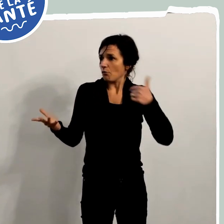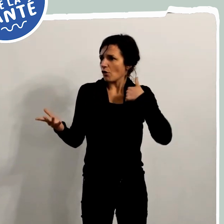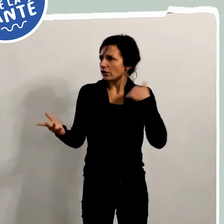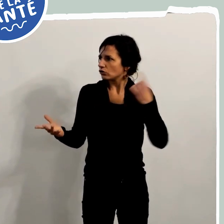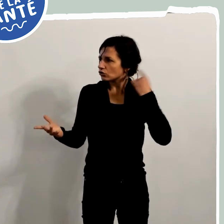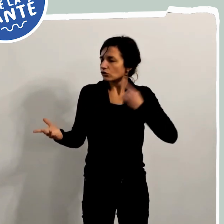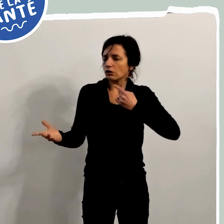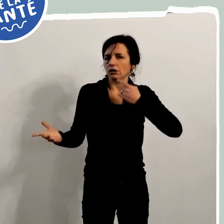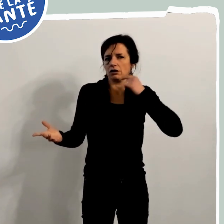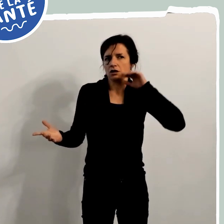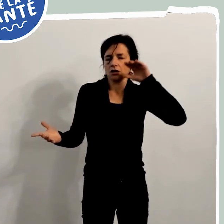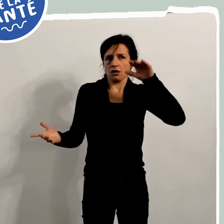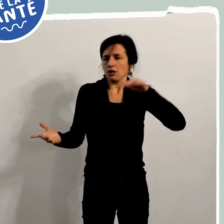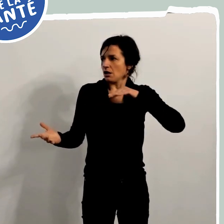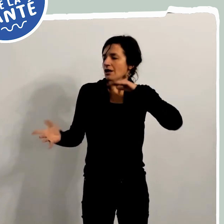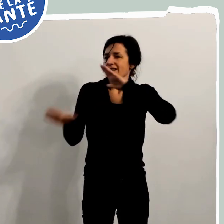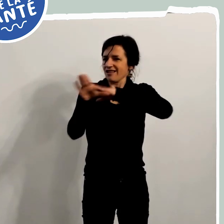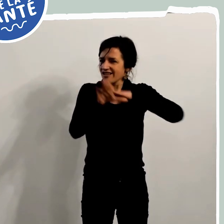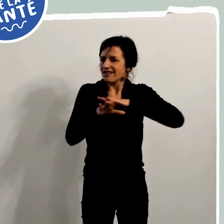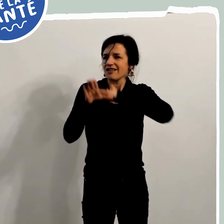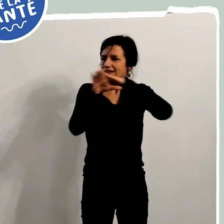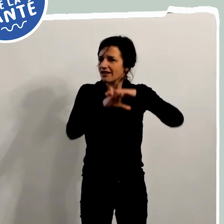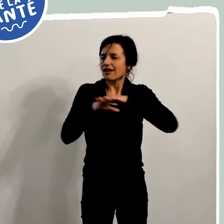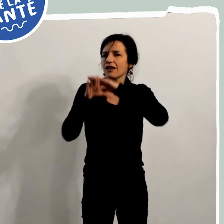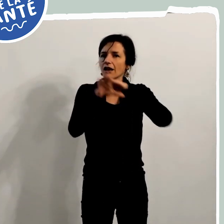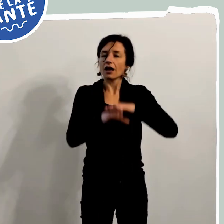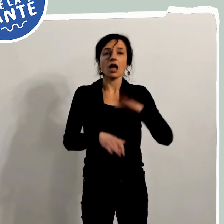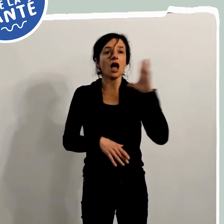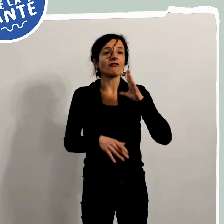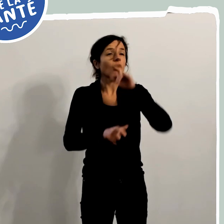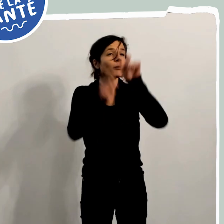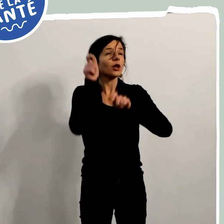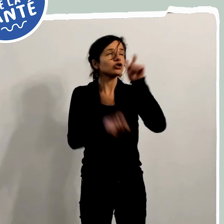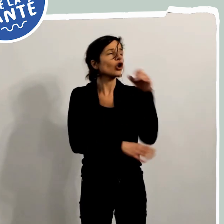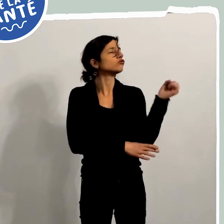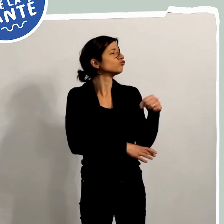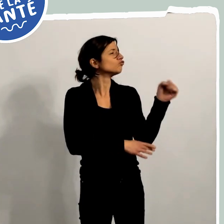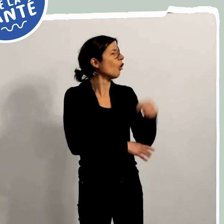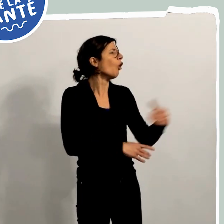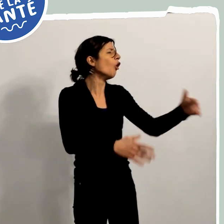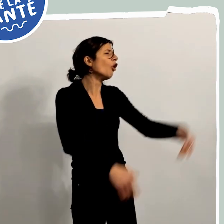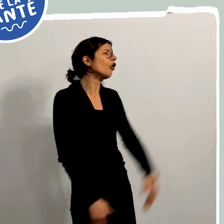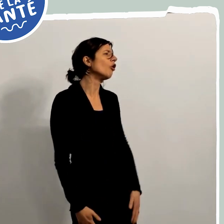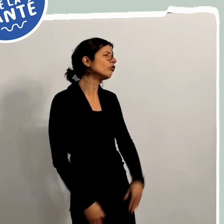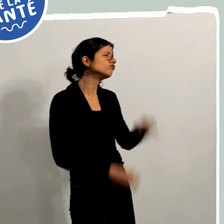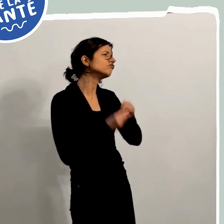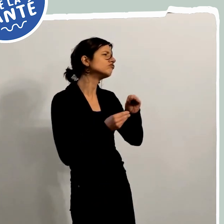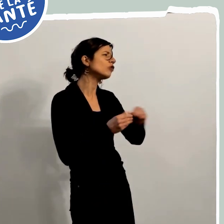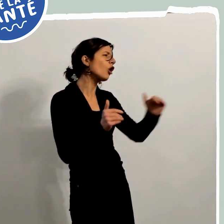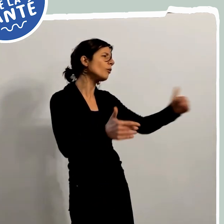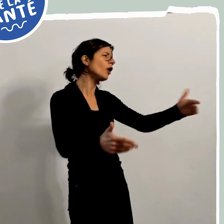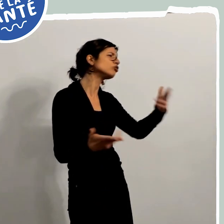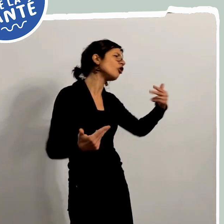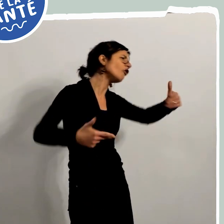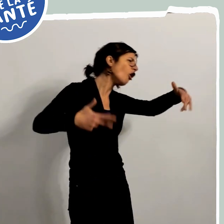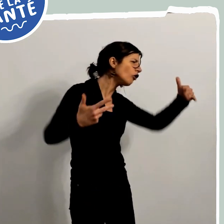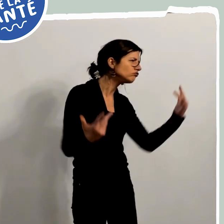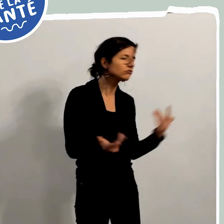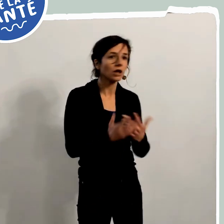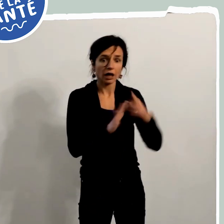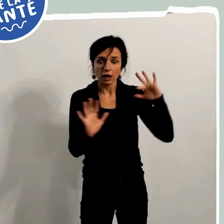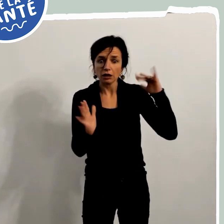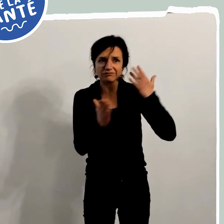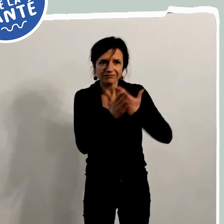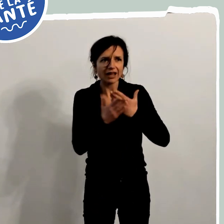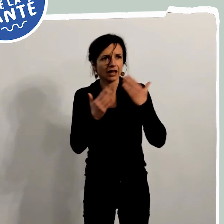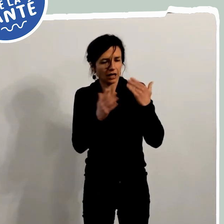dire ça. À un certain moment, les gens, ils étaient pas aussi sensibilisés. Ils disaient, ben non, vous exagérez, hein, il faut pas. Et jusqu'à ce jour-là, il y a toujours des